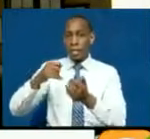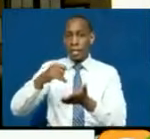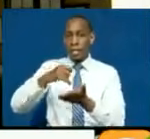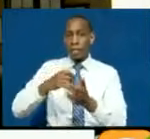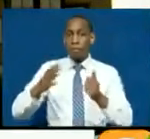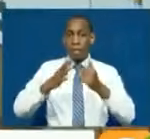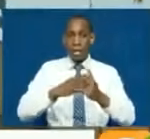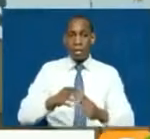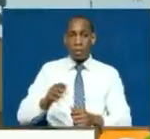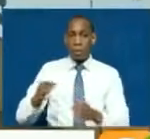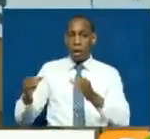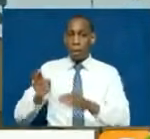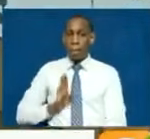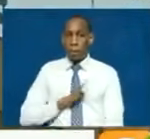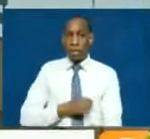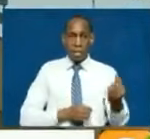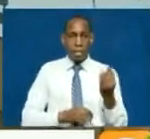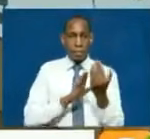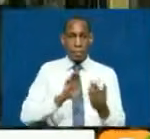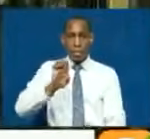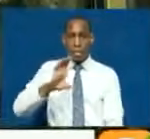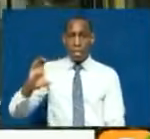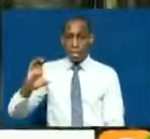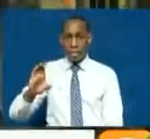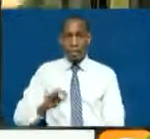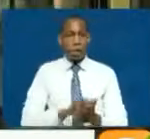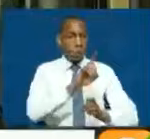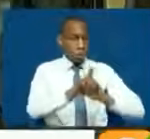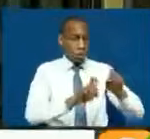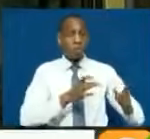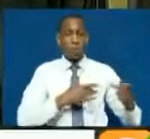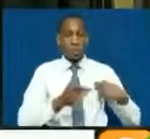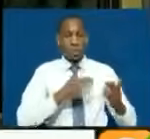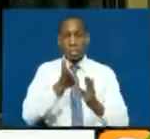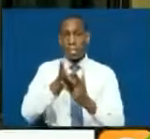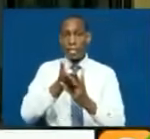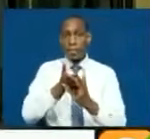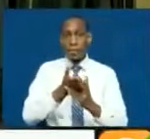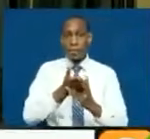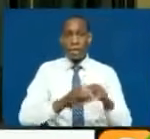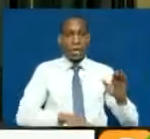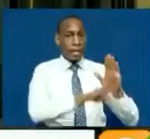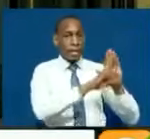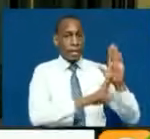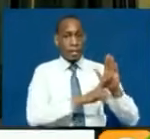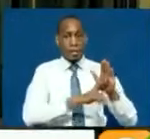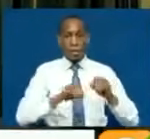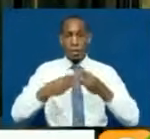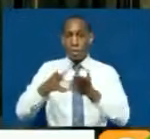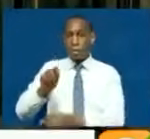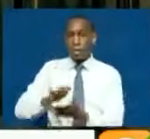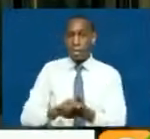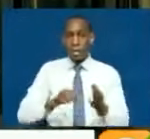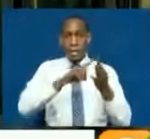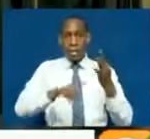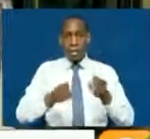bodi ya KPLC walifika mbele ya tume ya EACC kuhojiwa kuhusu kuhitilafiana na sheria za utoaji zabuni.